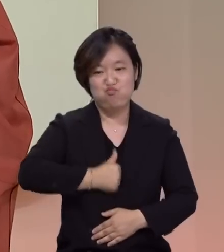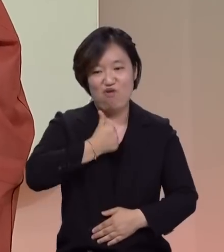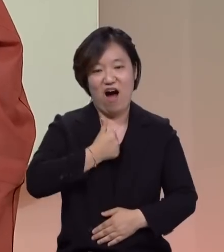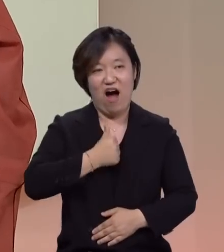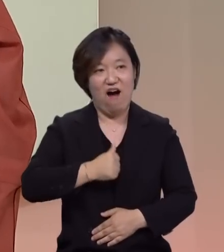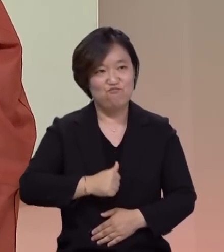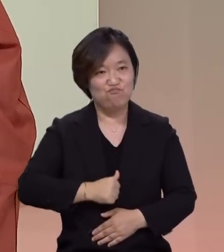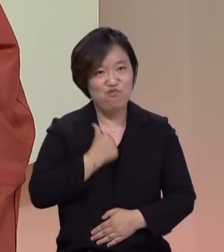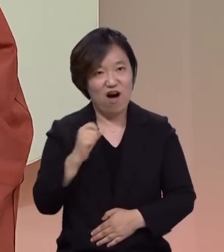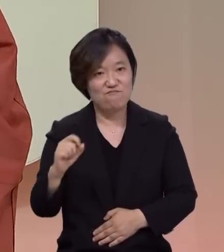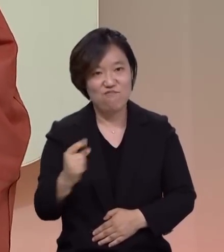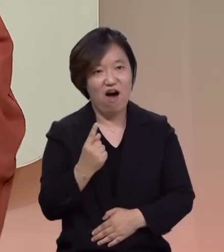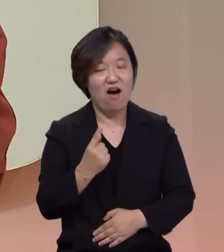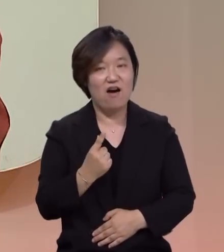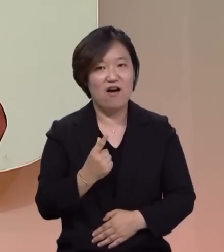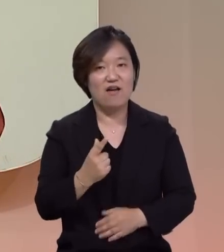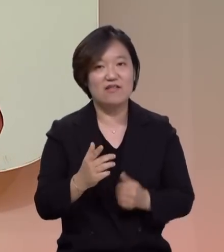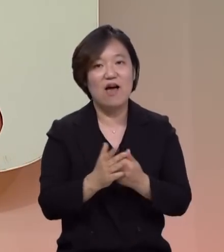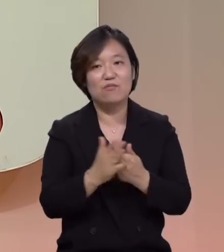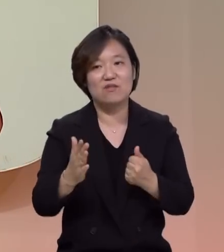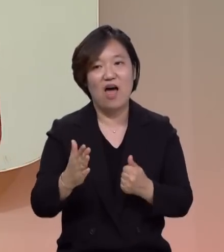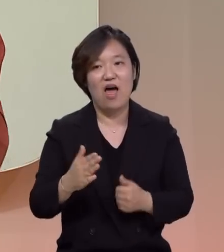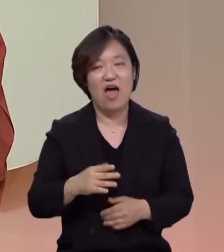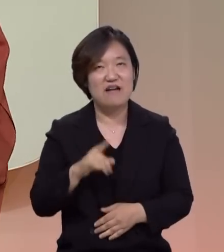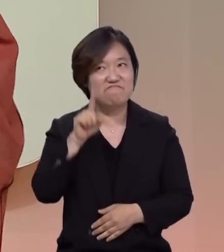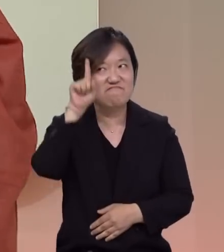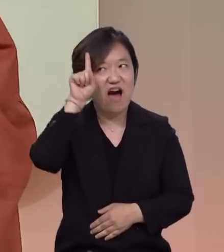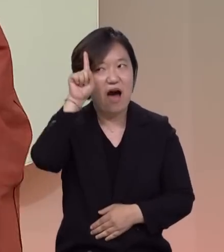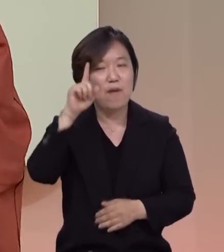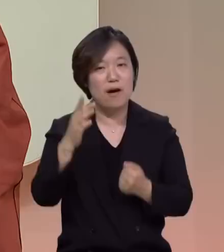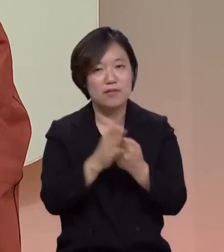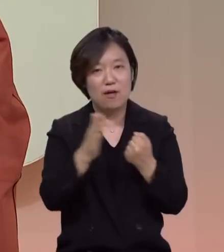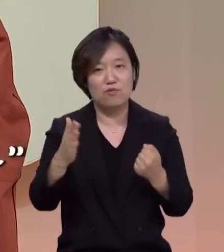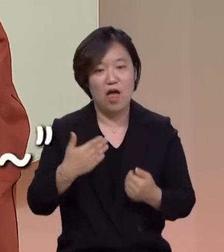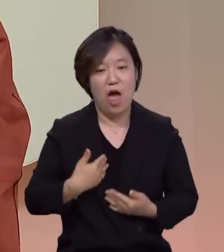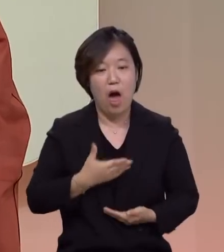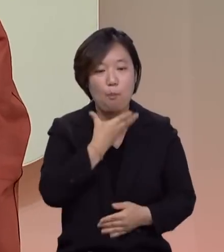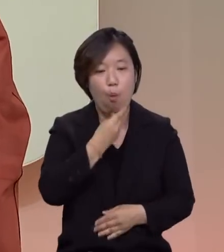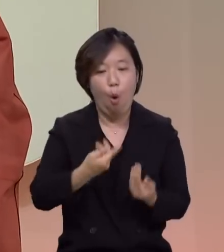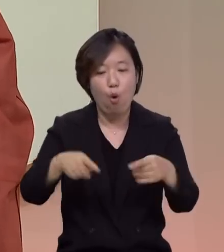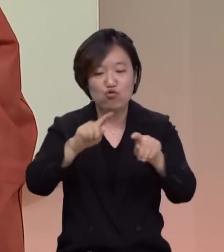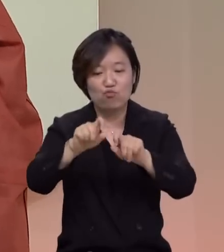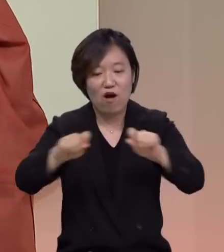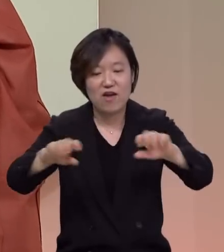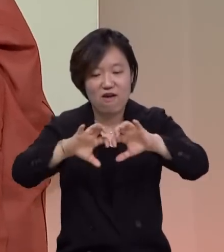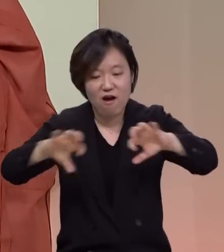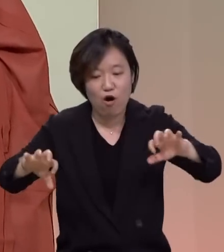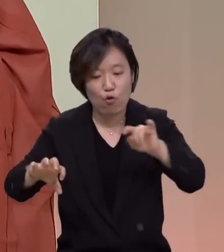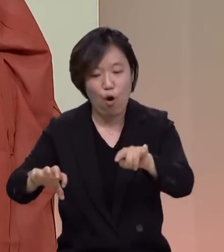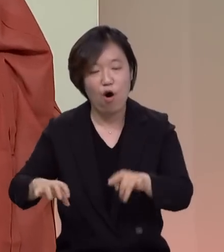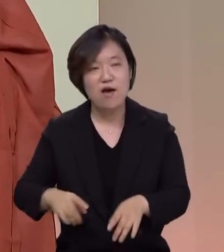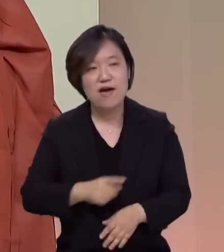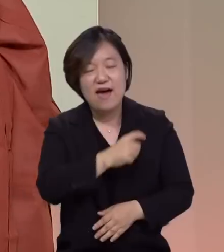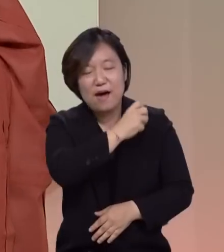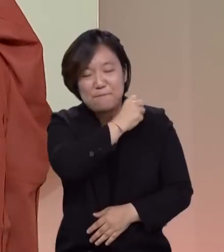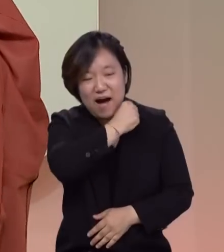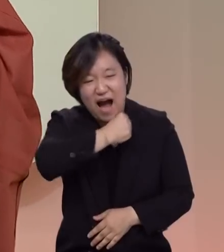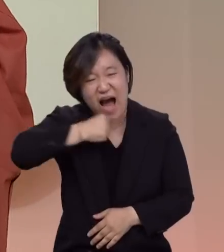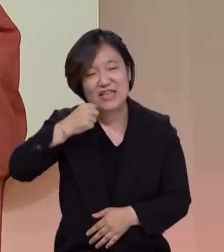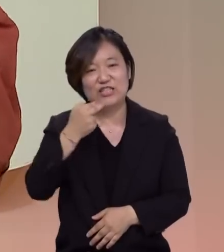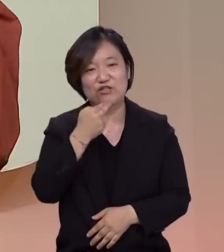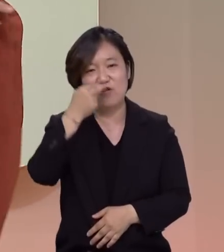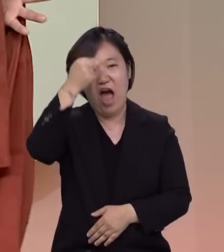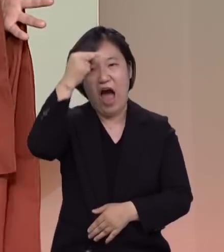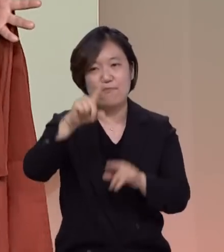나가지고 신경질이라고 짜증이 나서 복주머니를 딱 열고 아주 맛있는 진수성찬